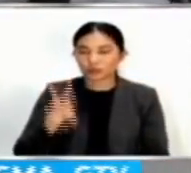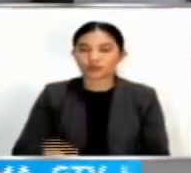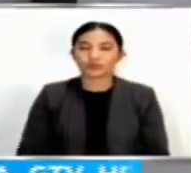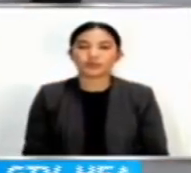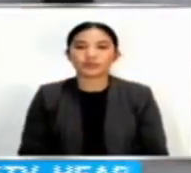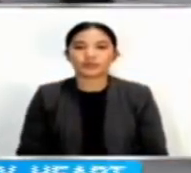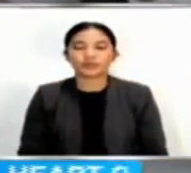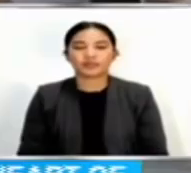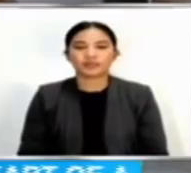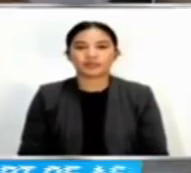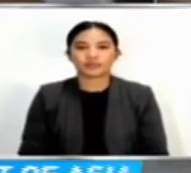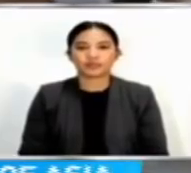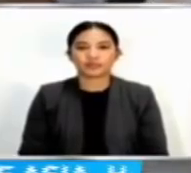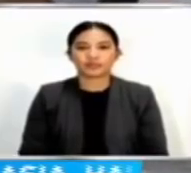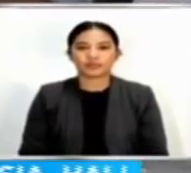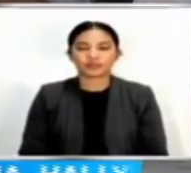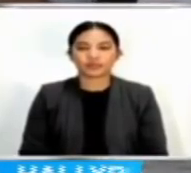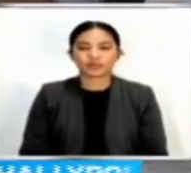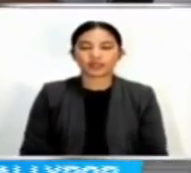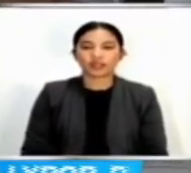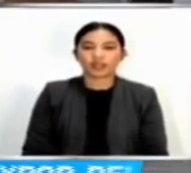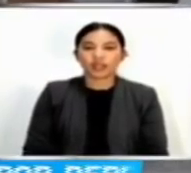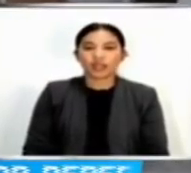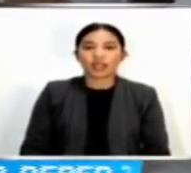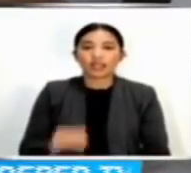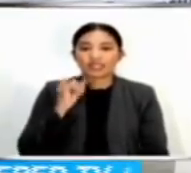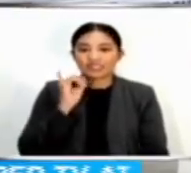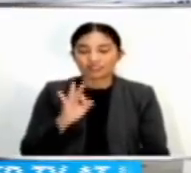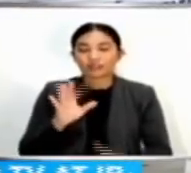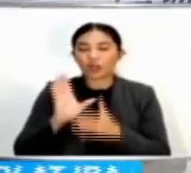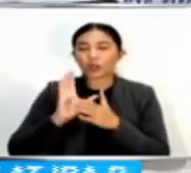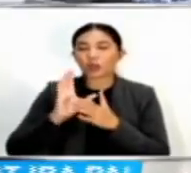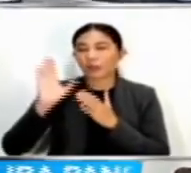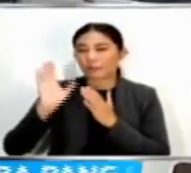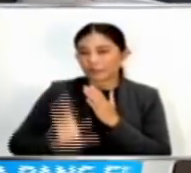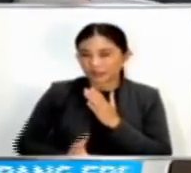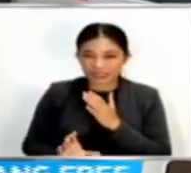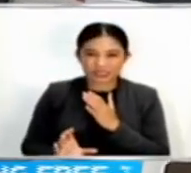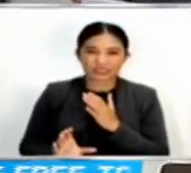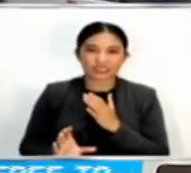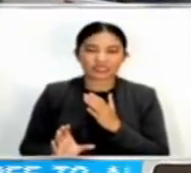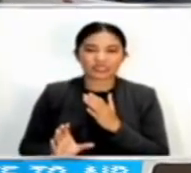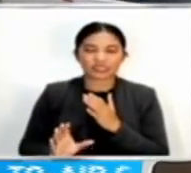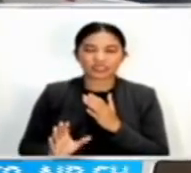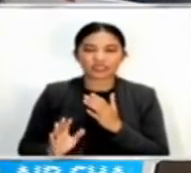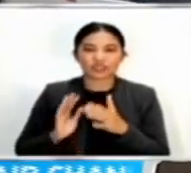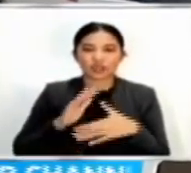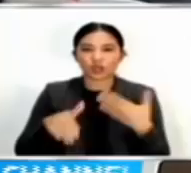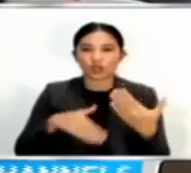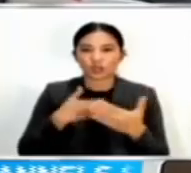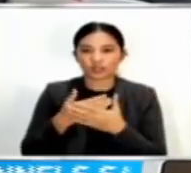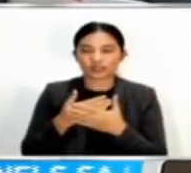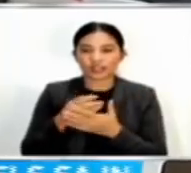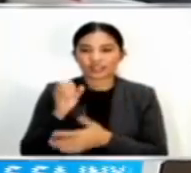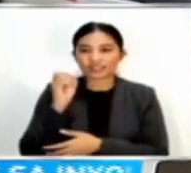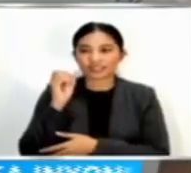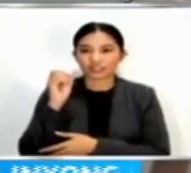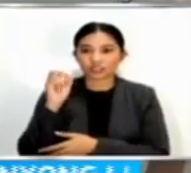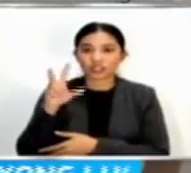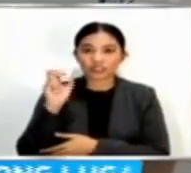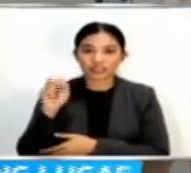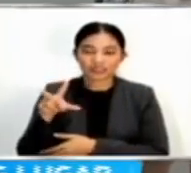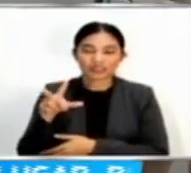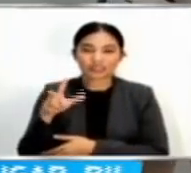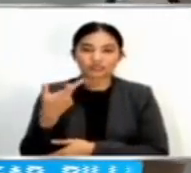yung tinatawag nga natin pag nakumpleto niya yung 13 immunizable diseases natin for